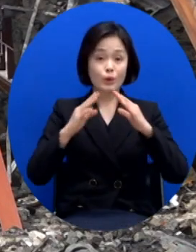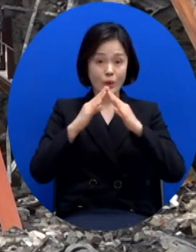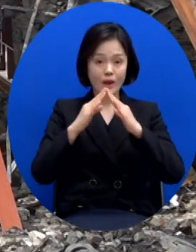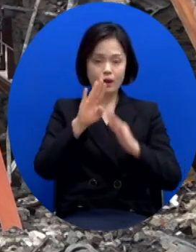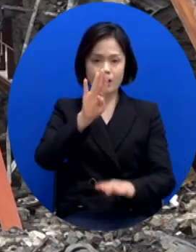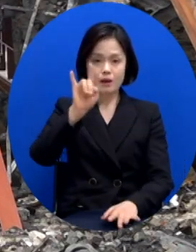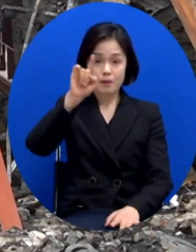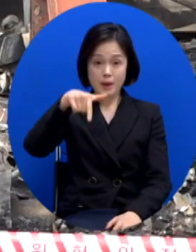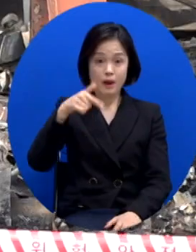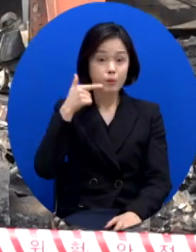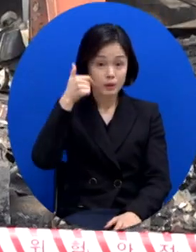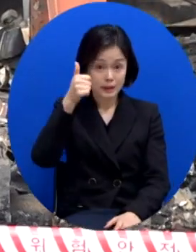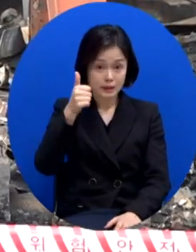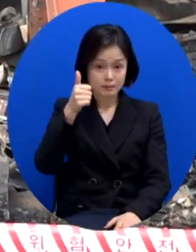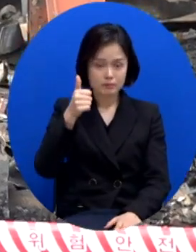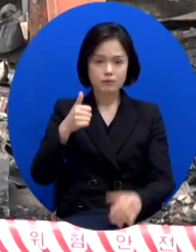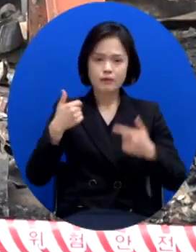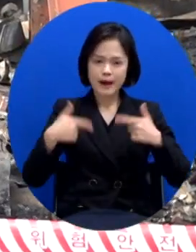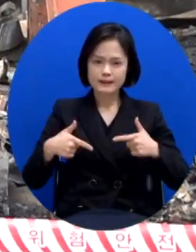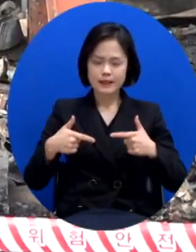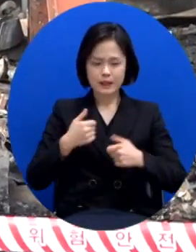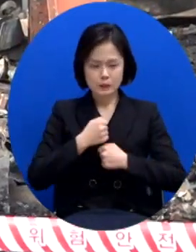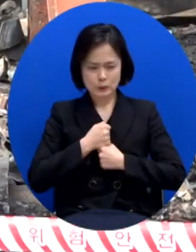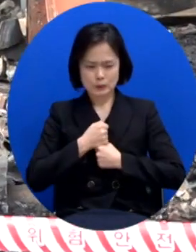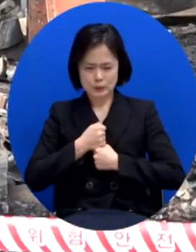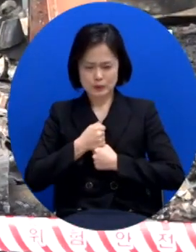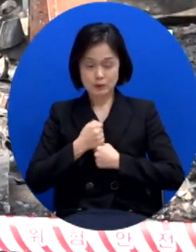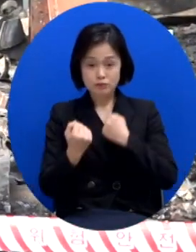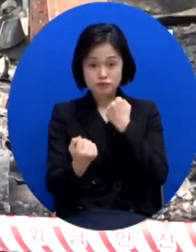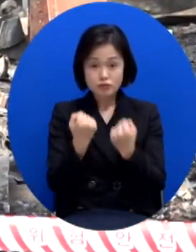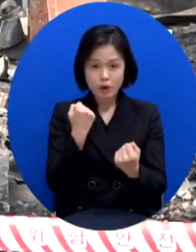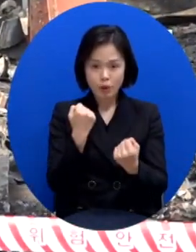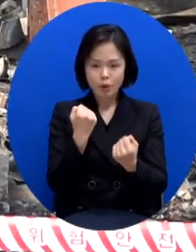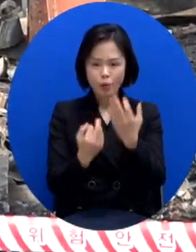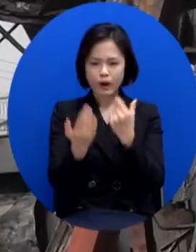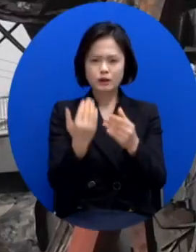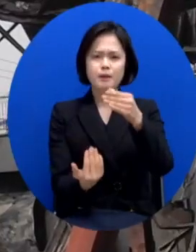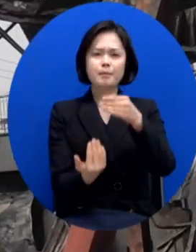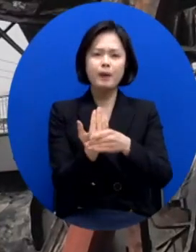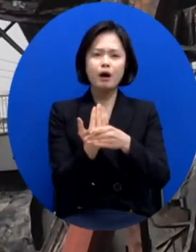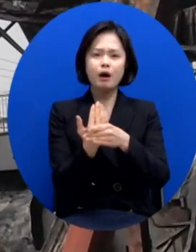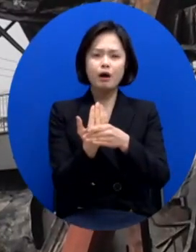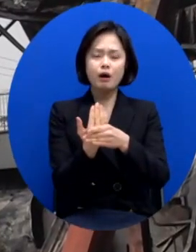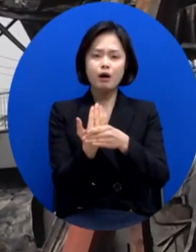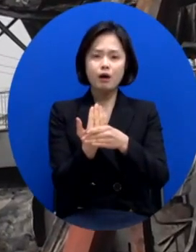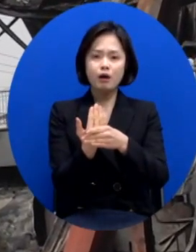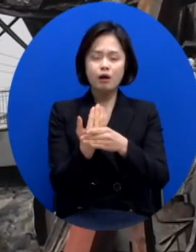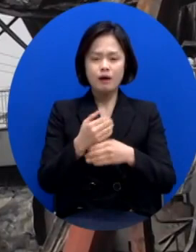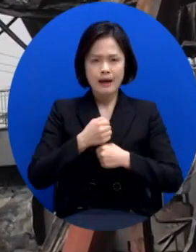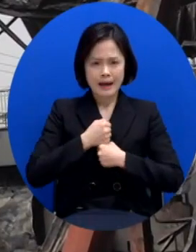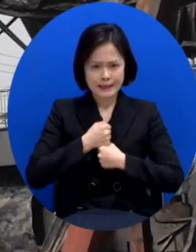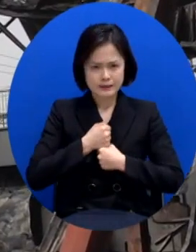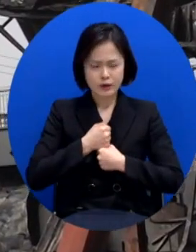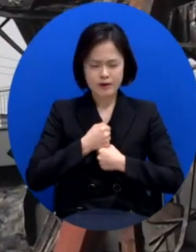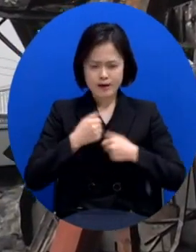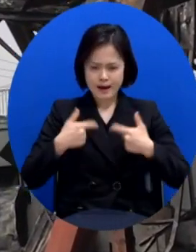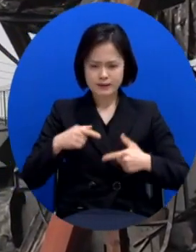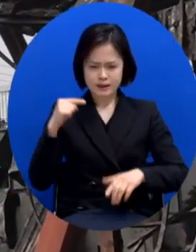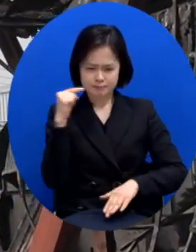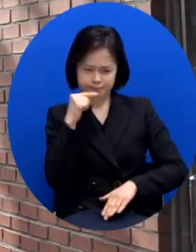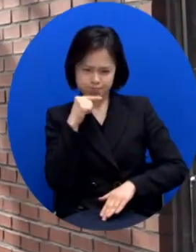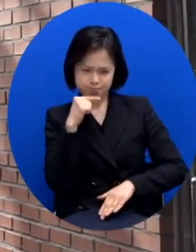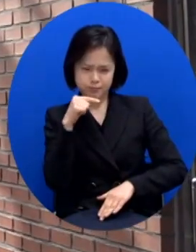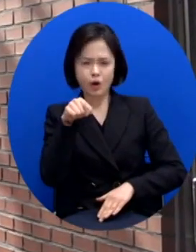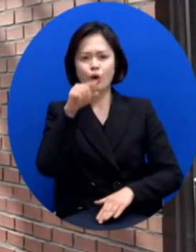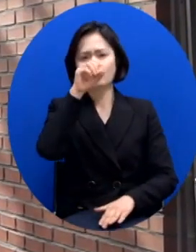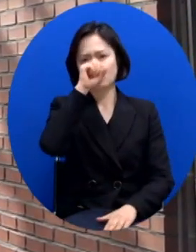평소 안전에 대한 인식이 있었는데도 사고를 겪었다 고 증언합니다 안전에 있어서는 지나칠 만큼 점검 하는